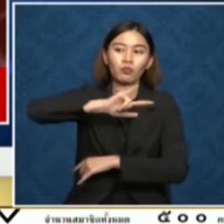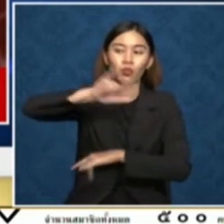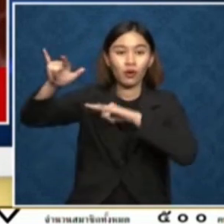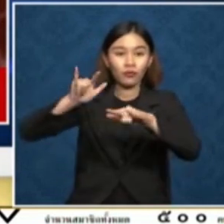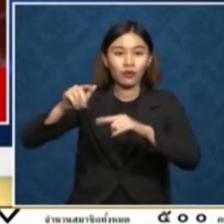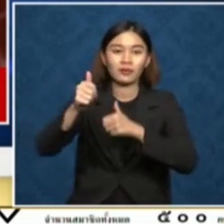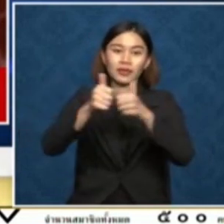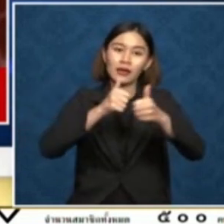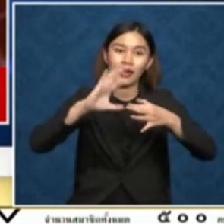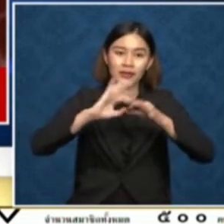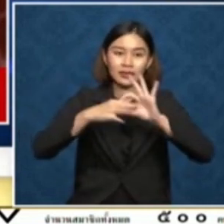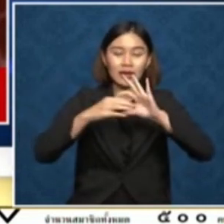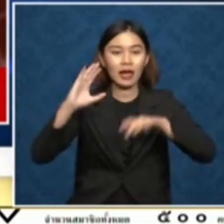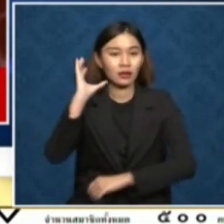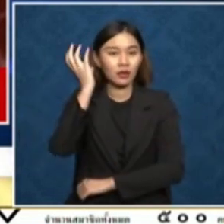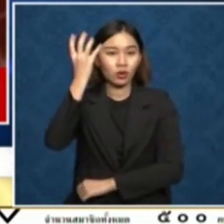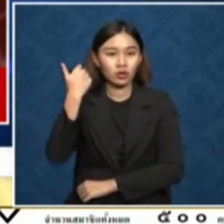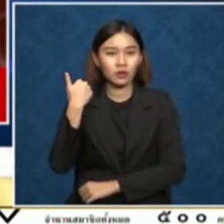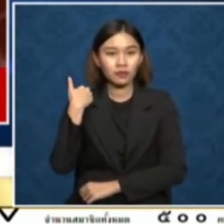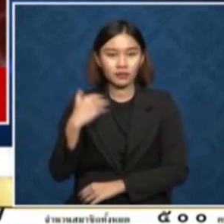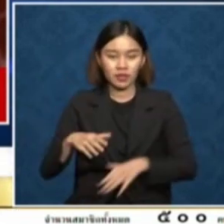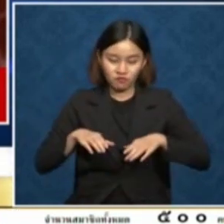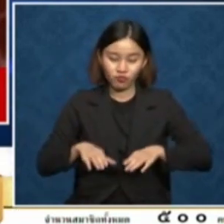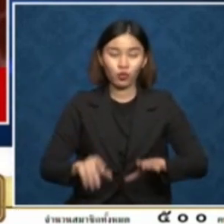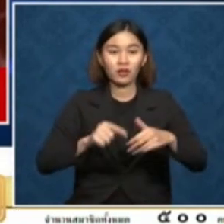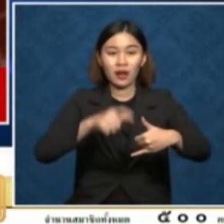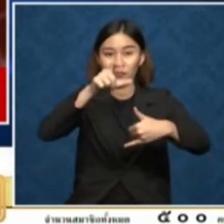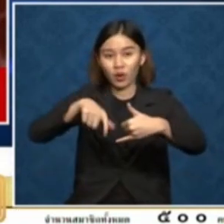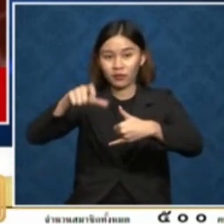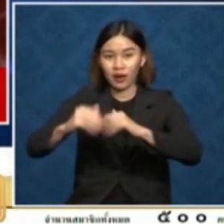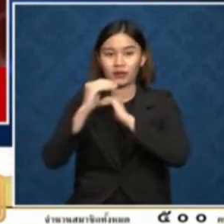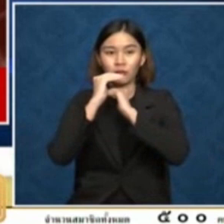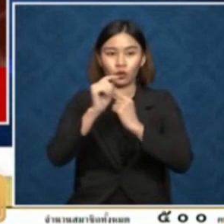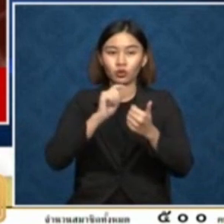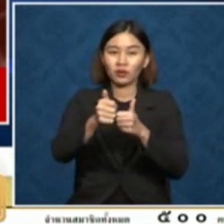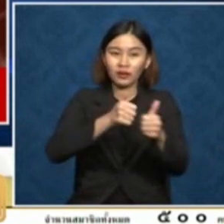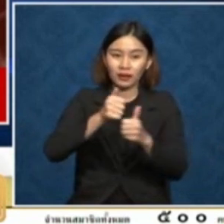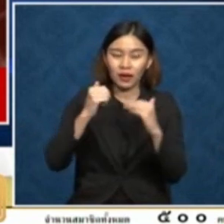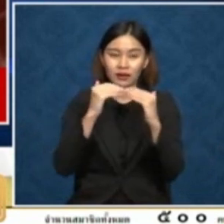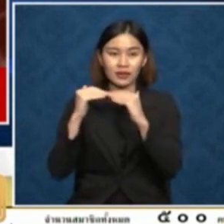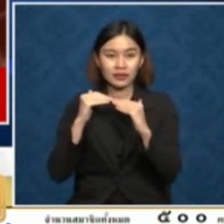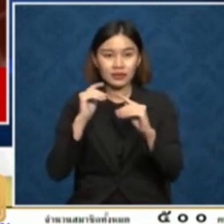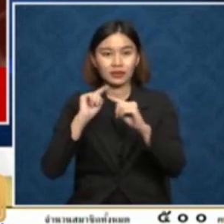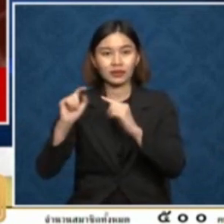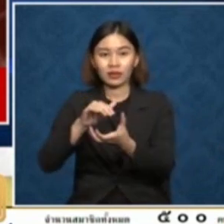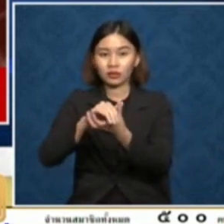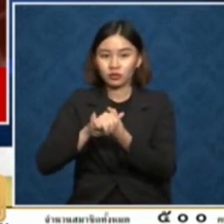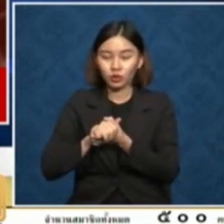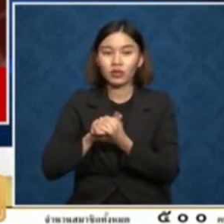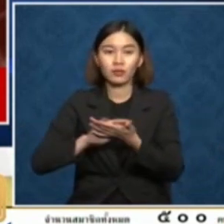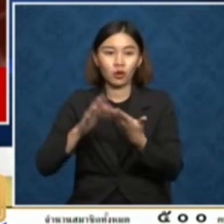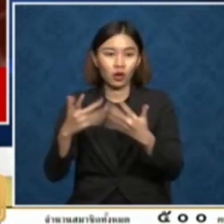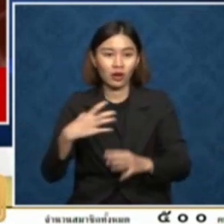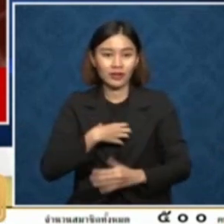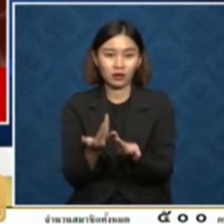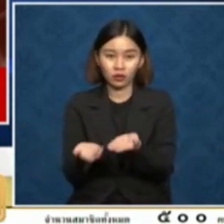องซึ่งอาจจะทำให้เกิดปัญหาต่างๆนานาตามมาเช่นเดียวกันเช่นผลกระทบที่เกี่ยวข้องกับหลักเกณฑ์การเข้าเมืองของแต่ละประเท